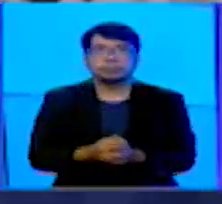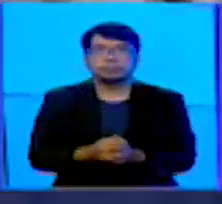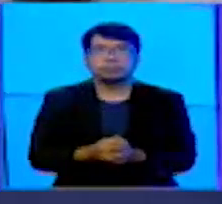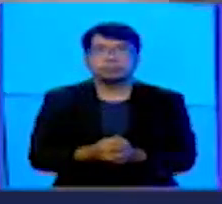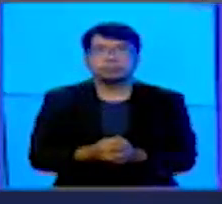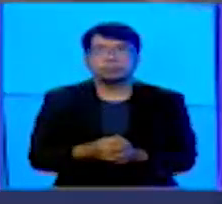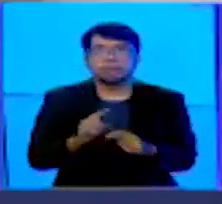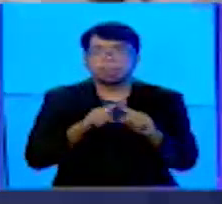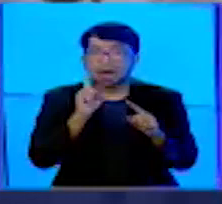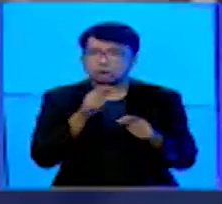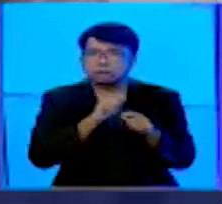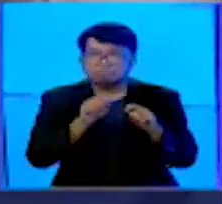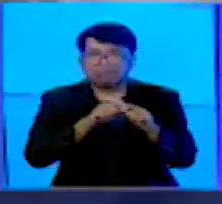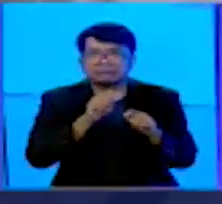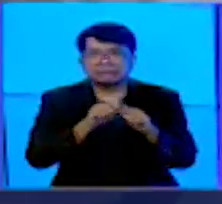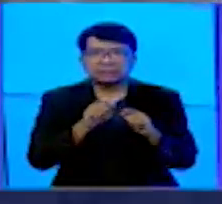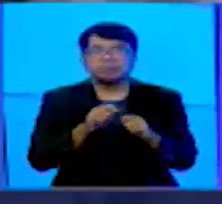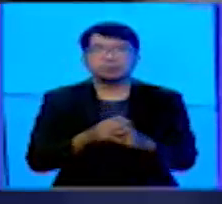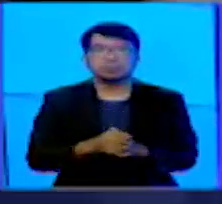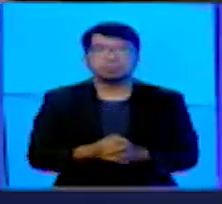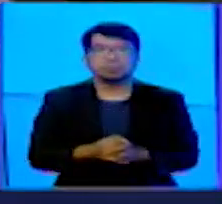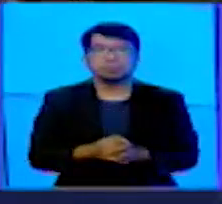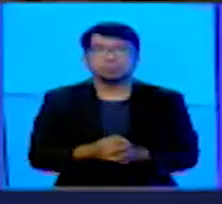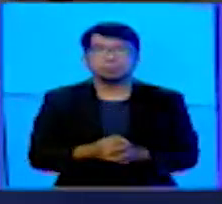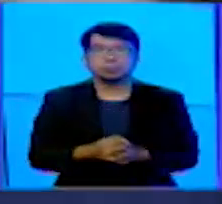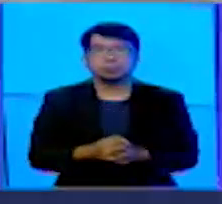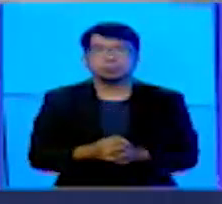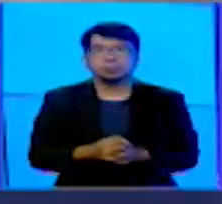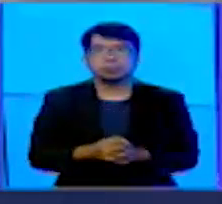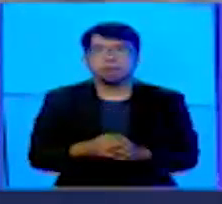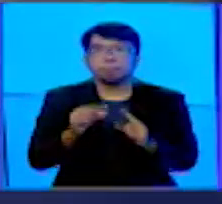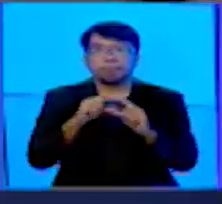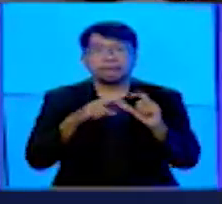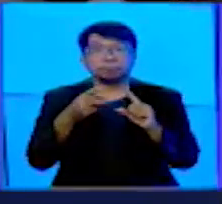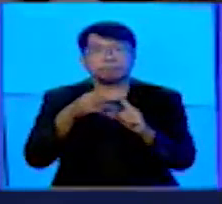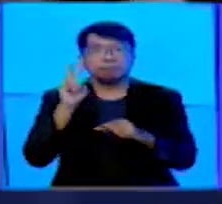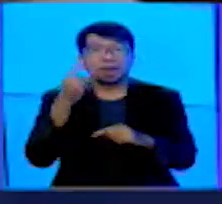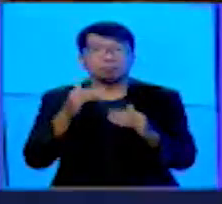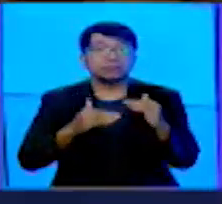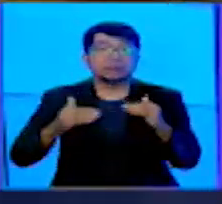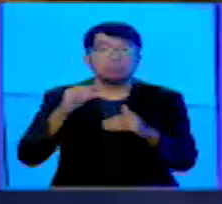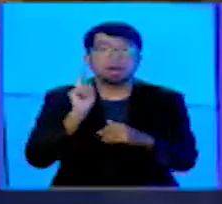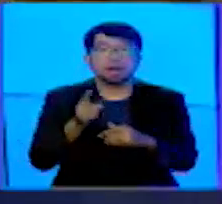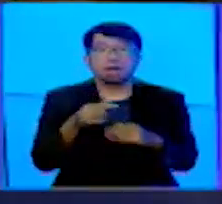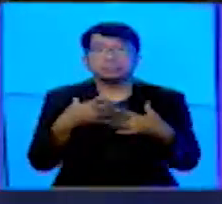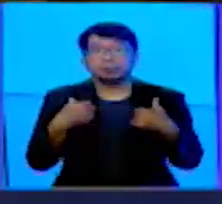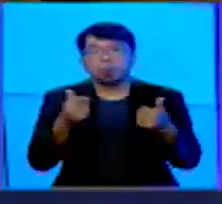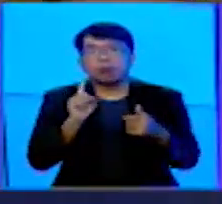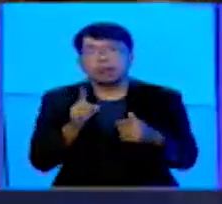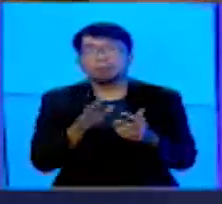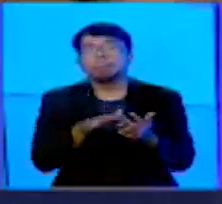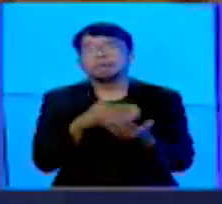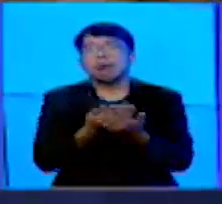dan peningkatan-peningkatan terkait PSBB ya. Angka kesembuhannya terus meningkat, angka kematian